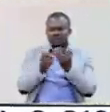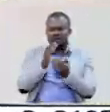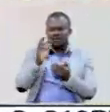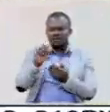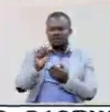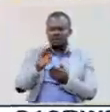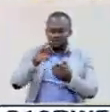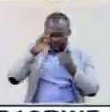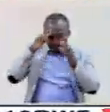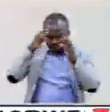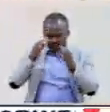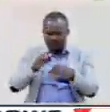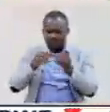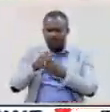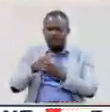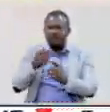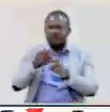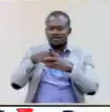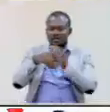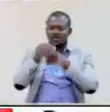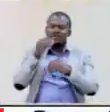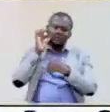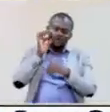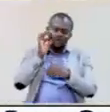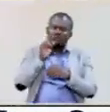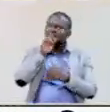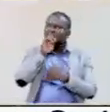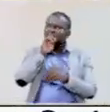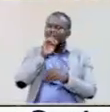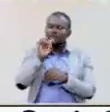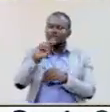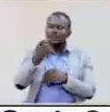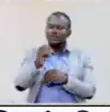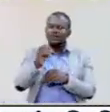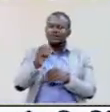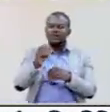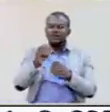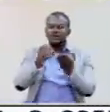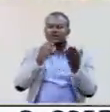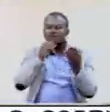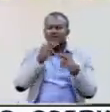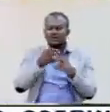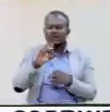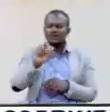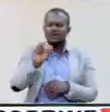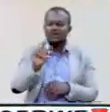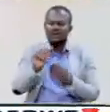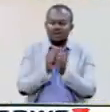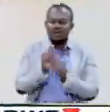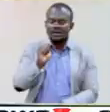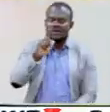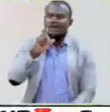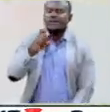ko cyafashe icyemezo cyo kuva mu bucuruzi bw'imbuto y'ibigori soya n'ingano, Shimimana Claude warizwa muri koperative ndetse na mugenzi wenze Imana